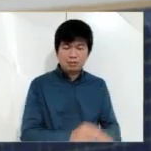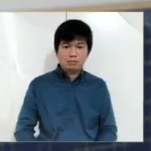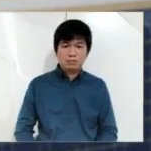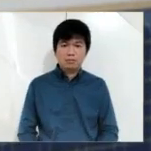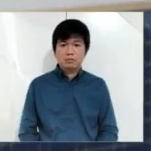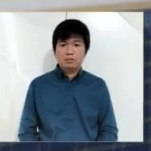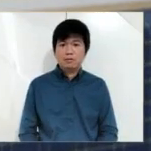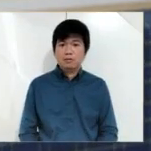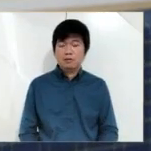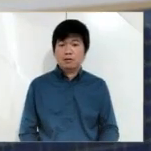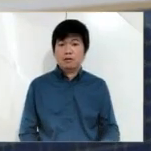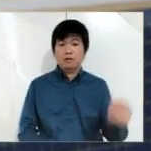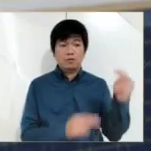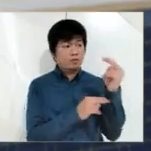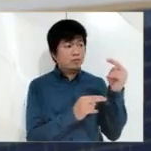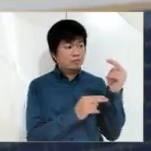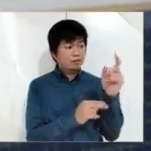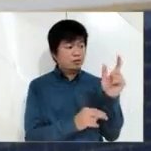sa November